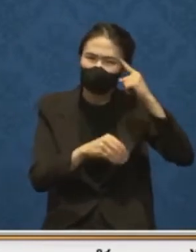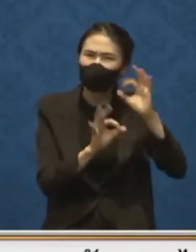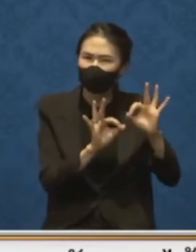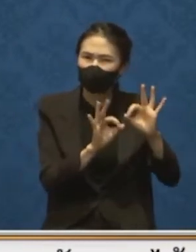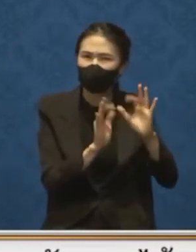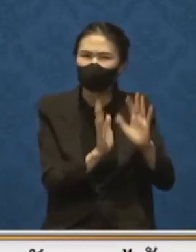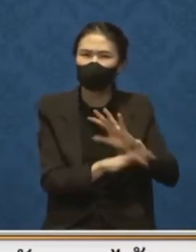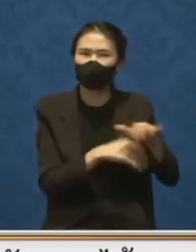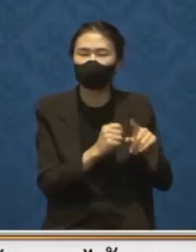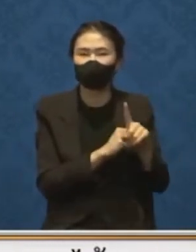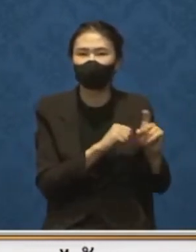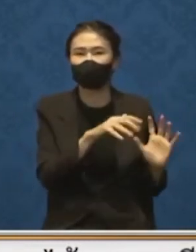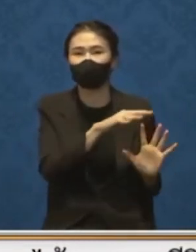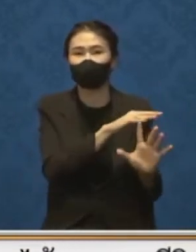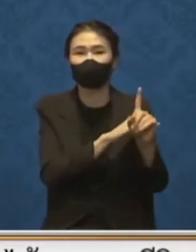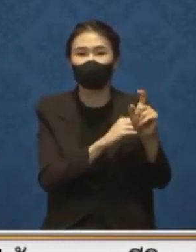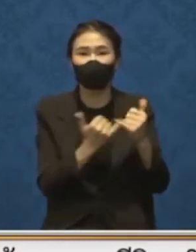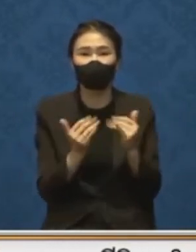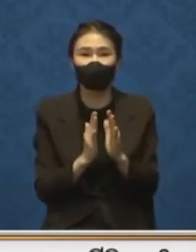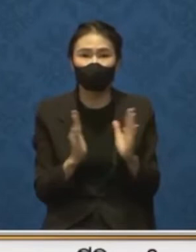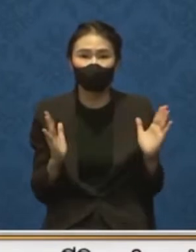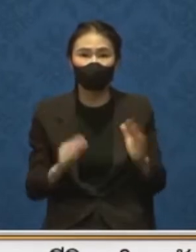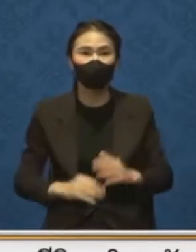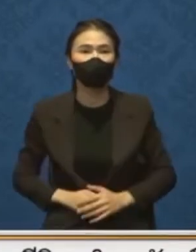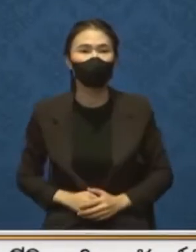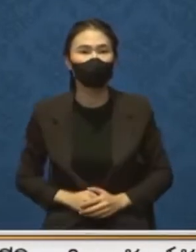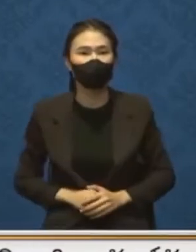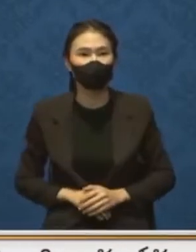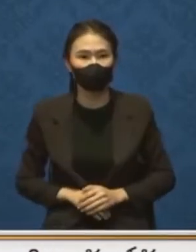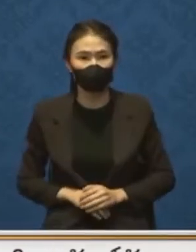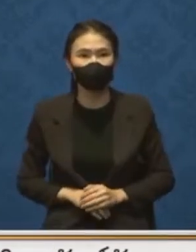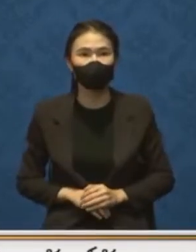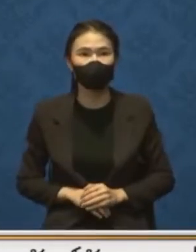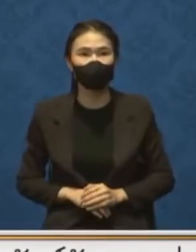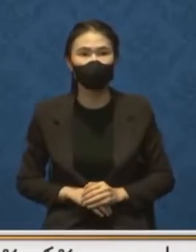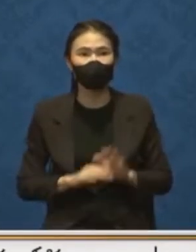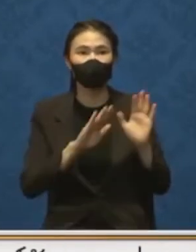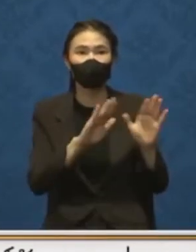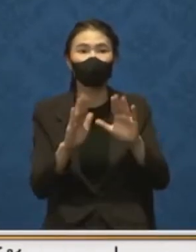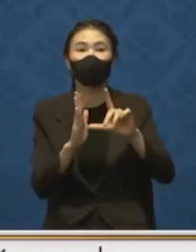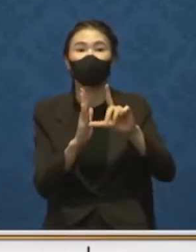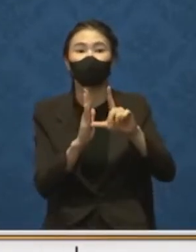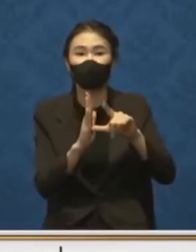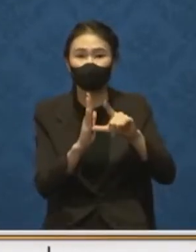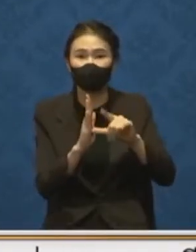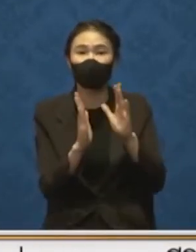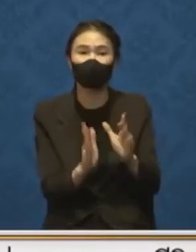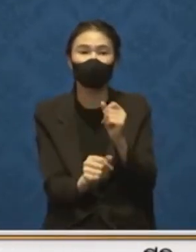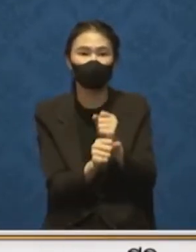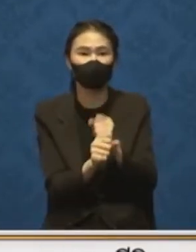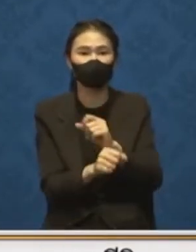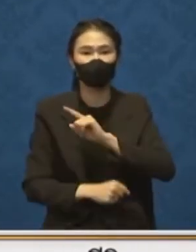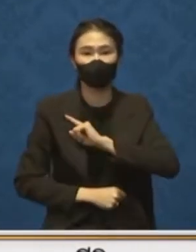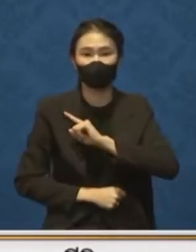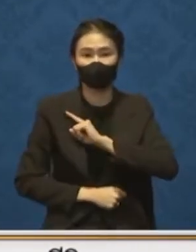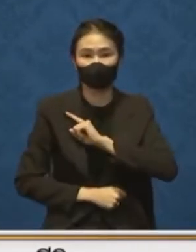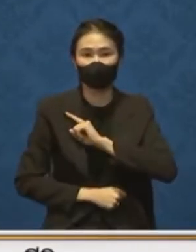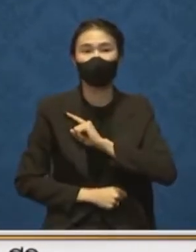ครับรบกวนท่านประธานด้วยครับขอบคุณครับ ครับฝากท่านเลขาให้เจ้าหน้าที่ที่รับผิดชอบพิ